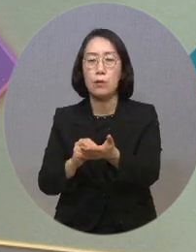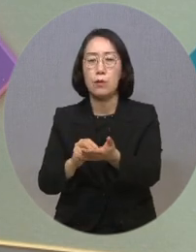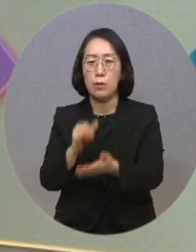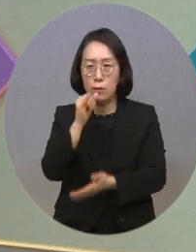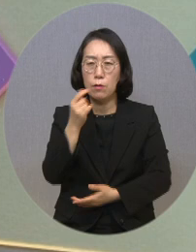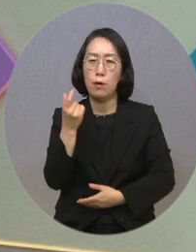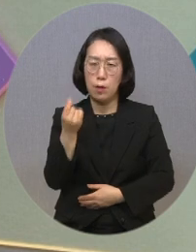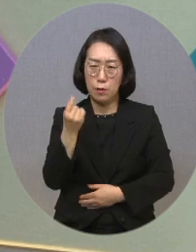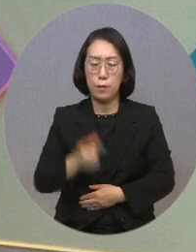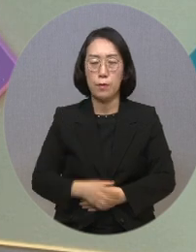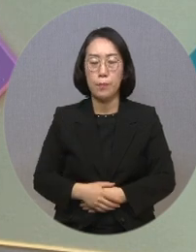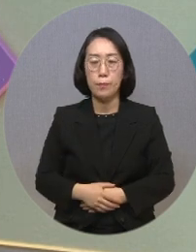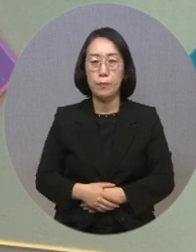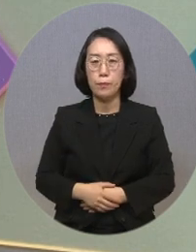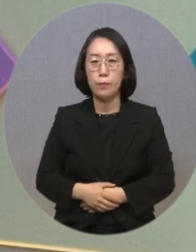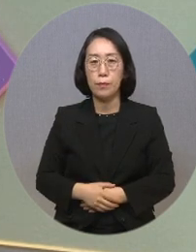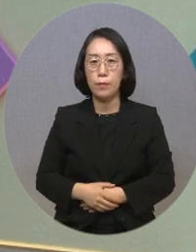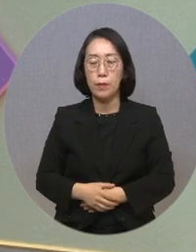생각을 하고요.